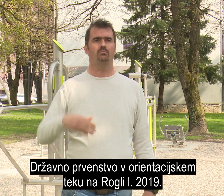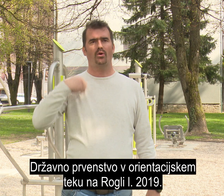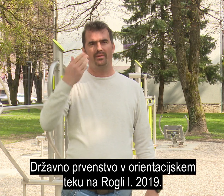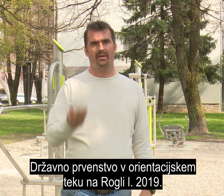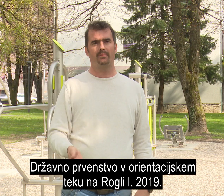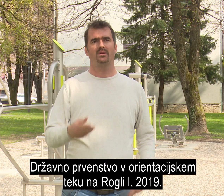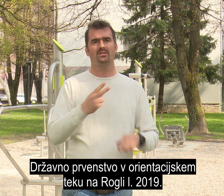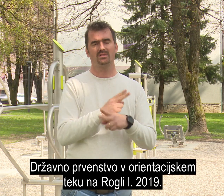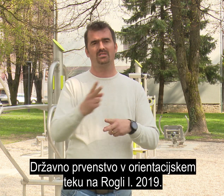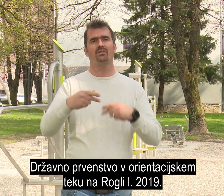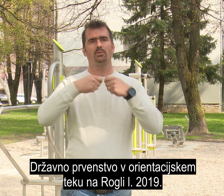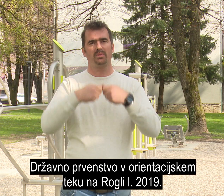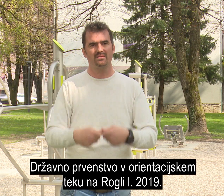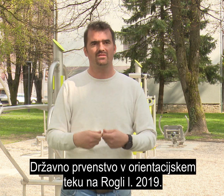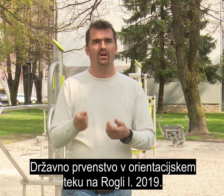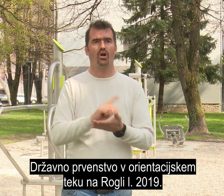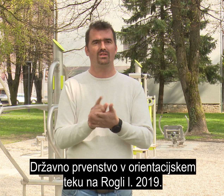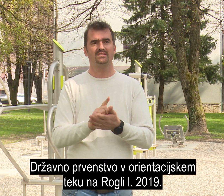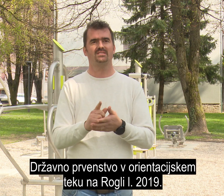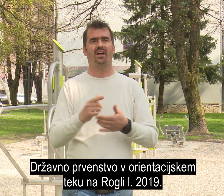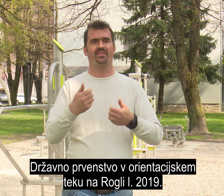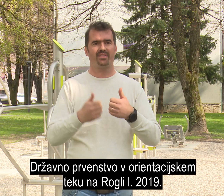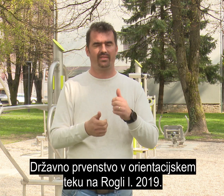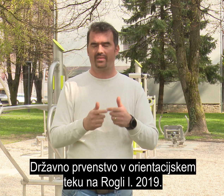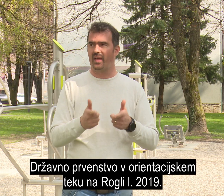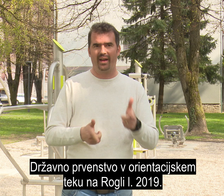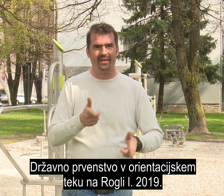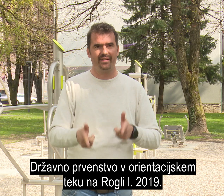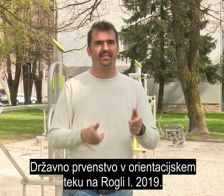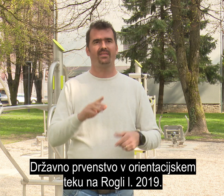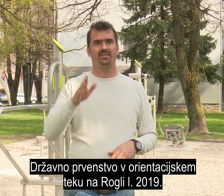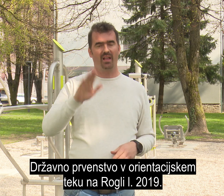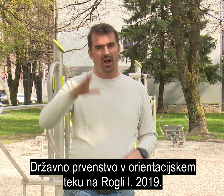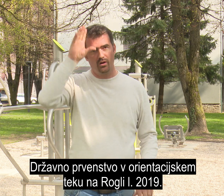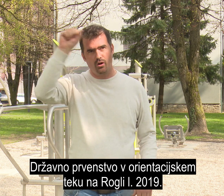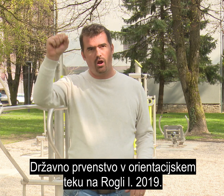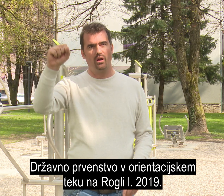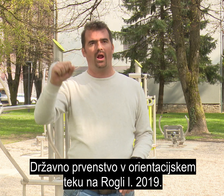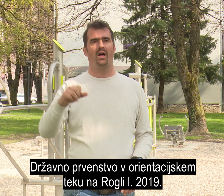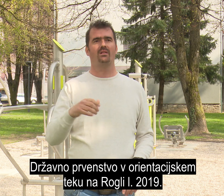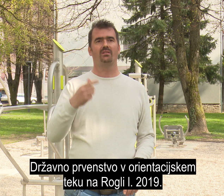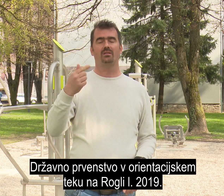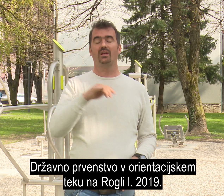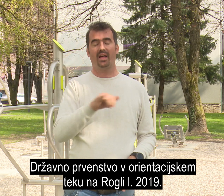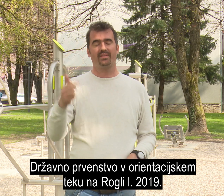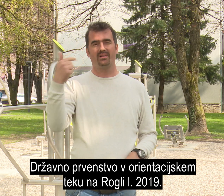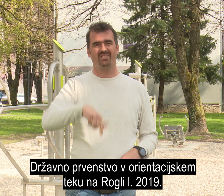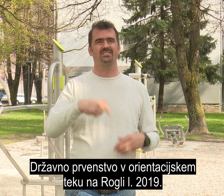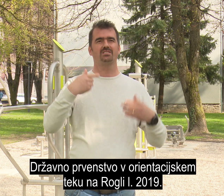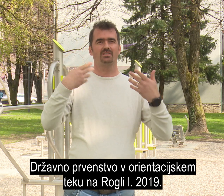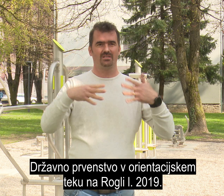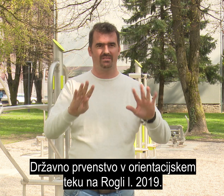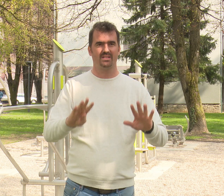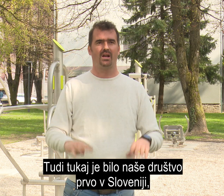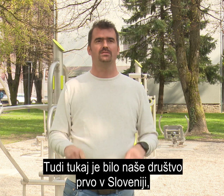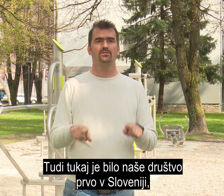Državno prvenstvo v orientacijskem teku na Rogli leta 2019.